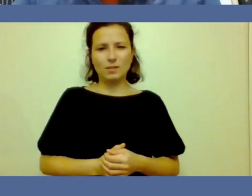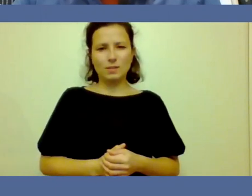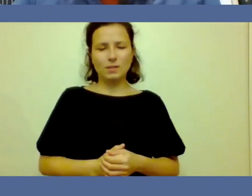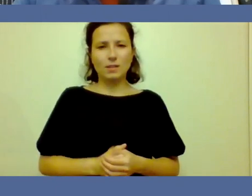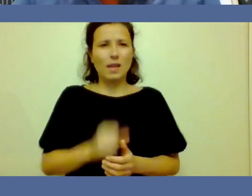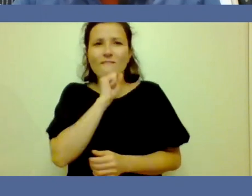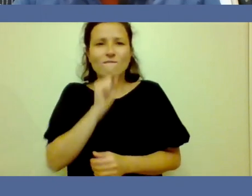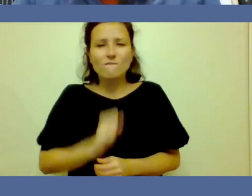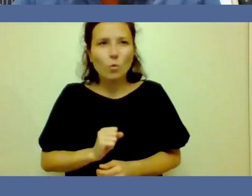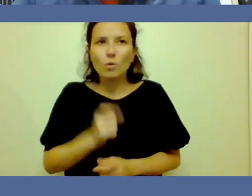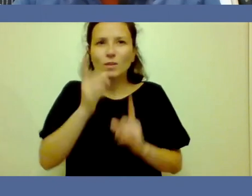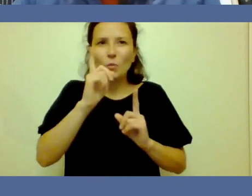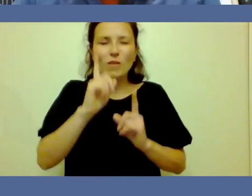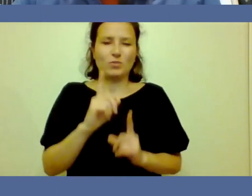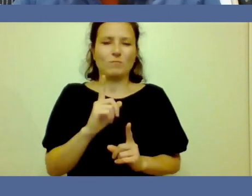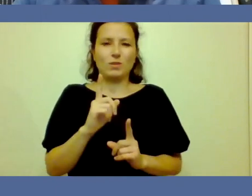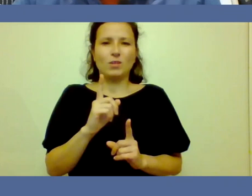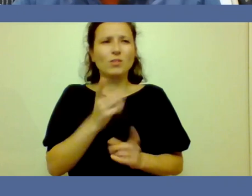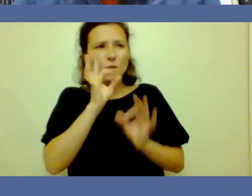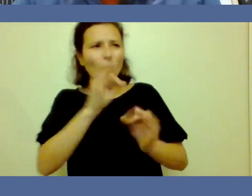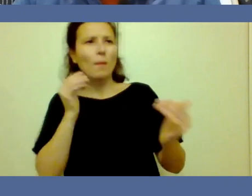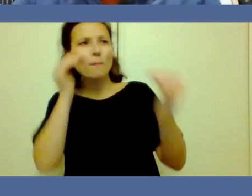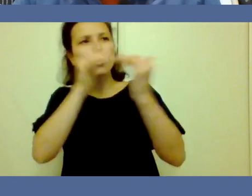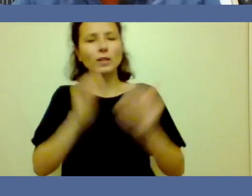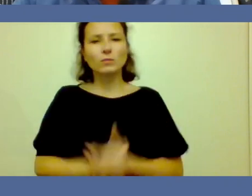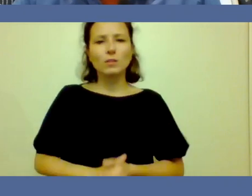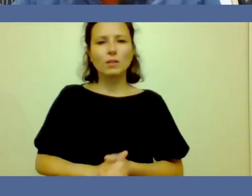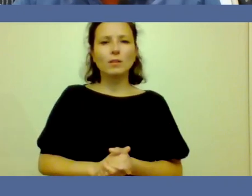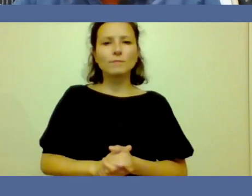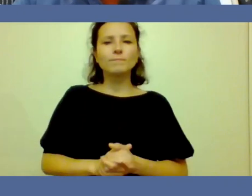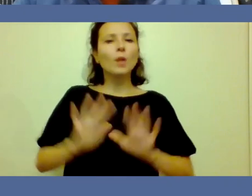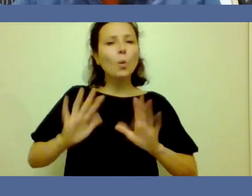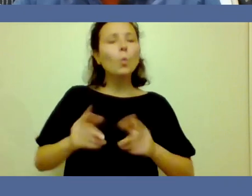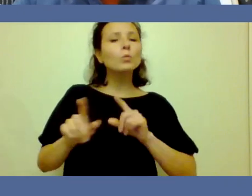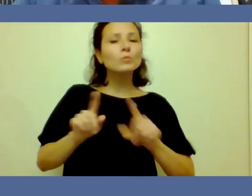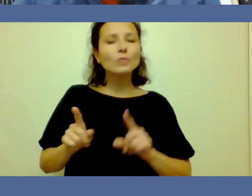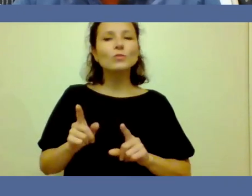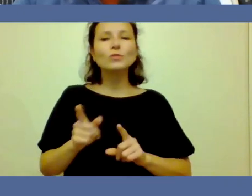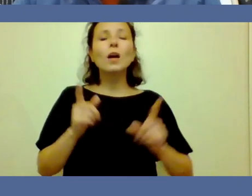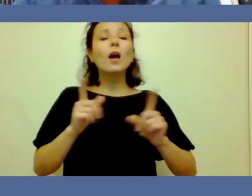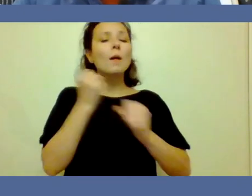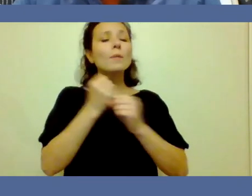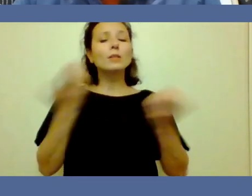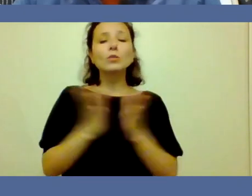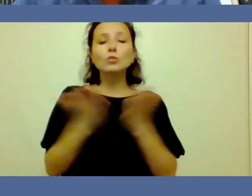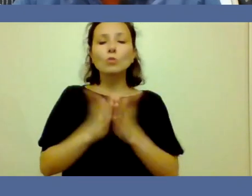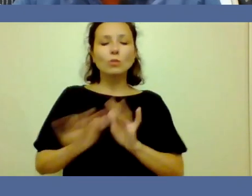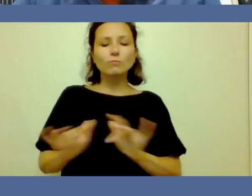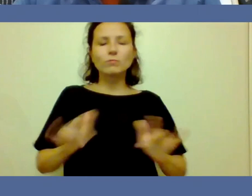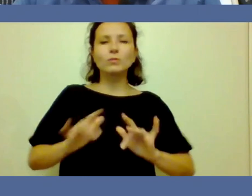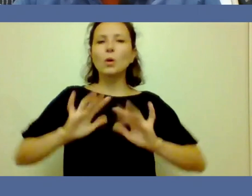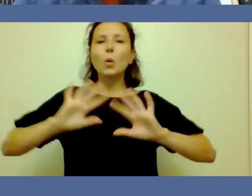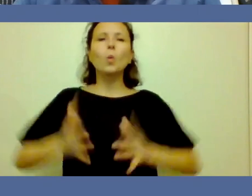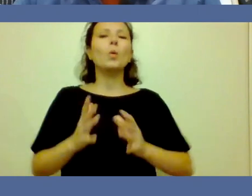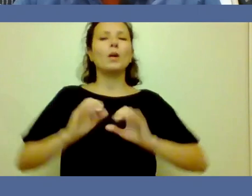ja w ogóle nie uważam to za dobre podejście. To znaczy praca nad książką jest działaniem artystycznym. To